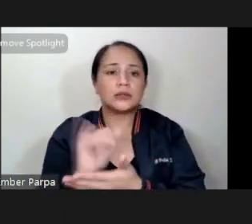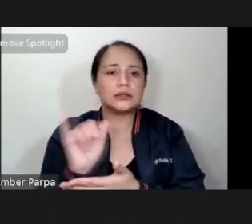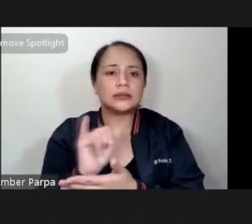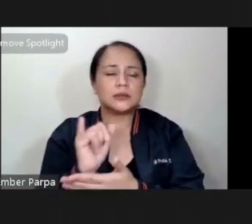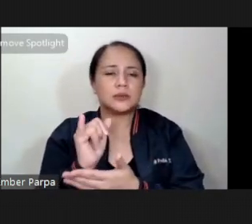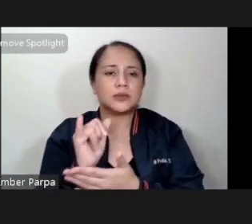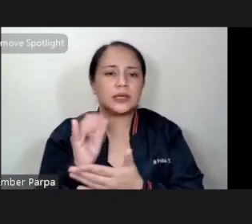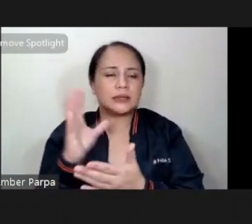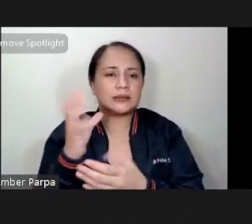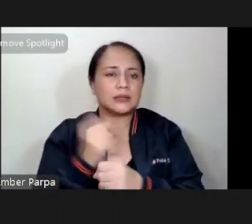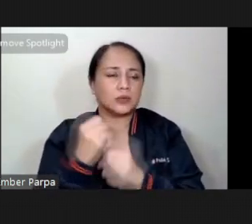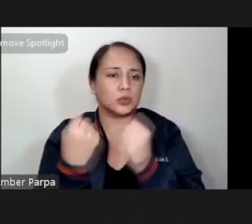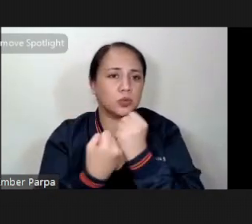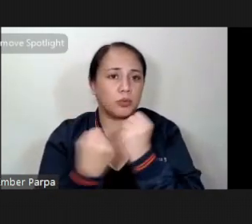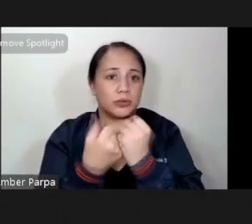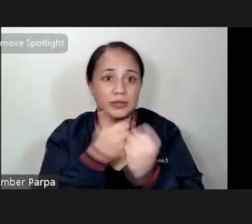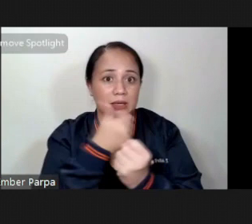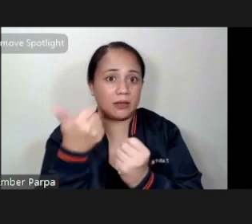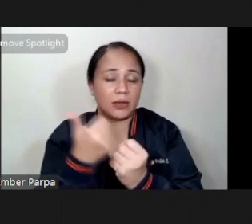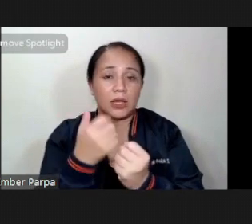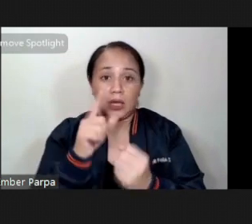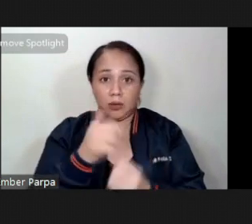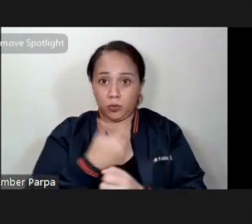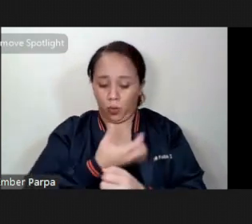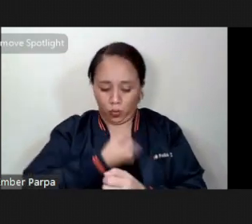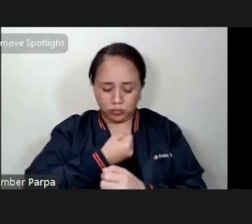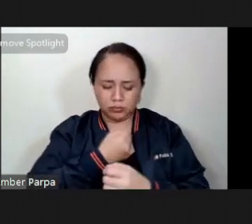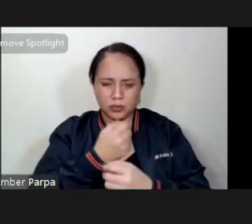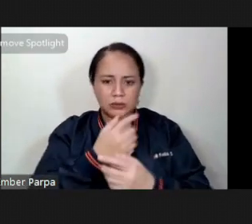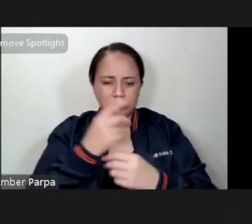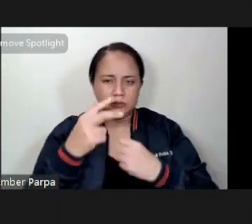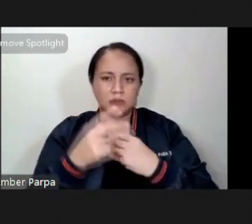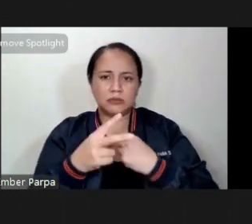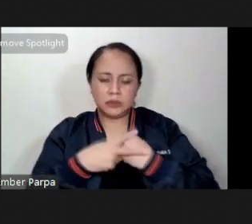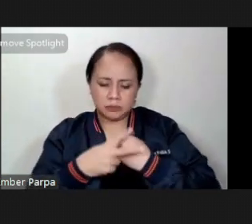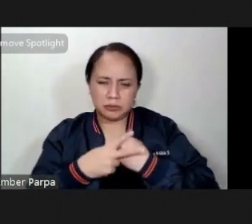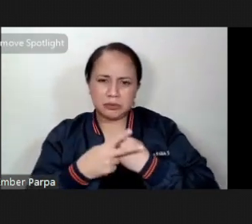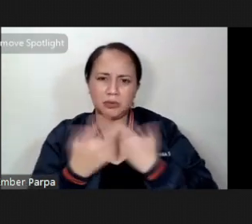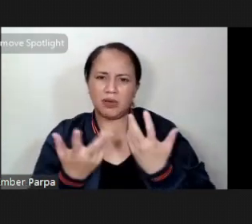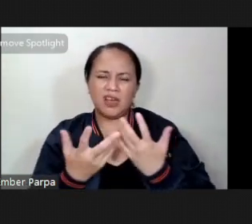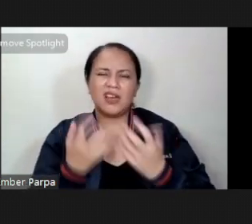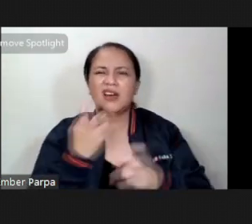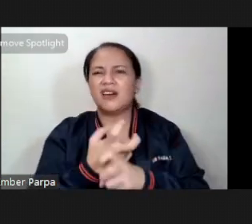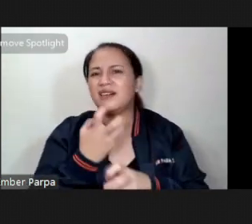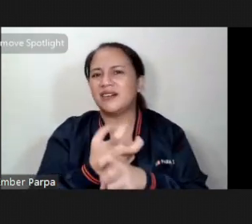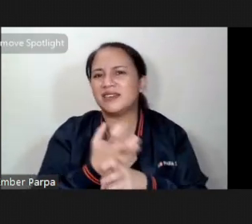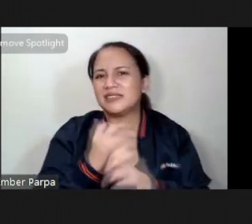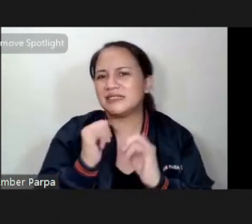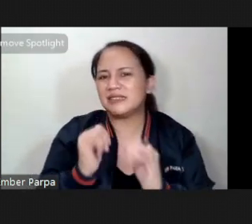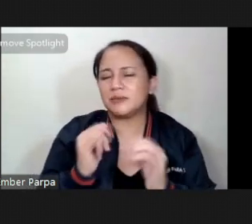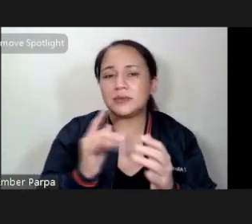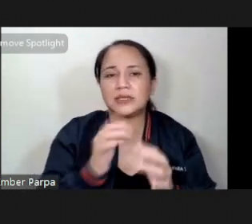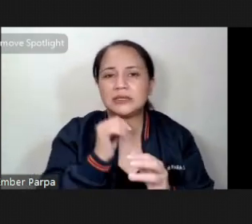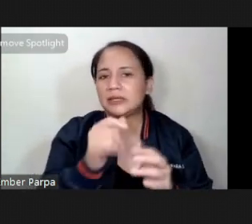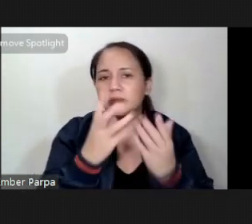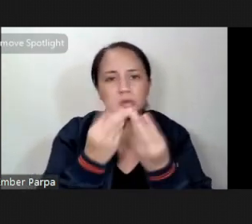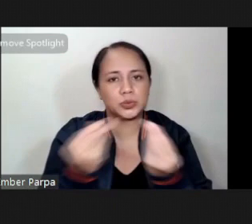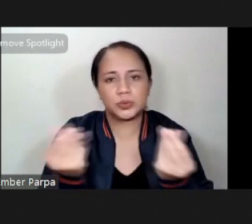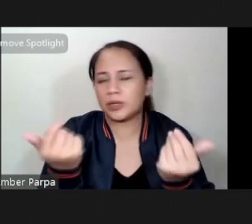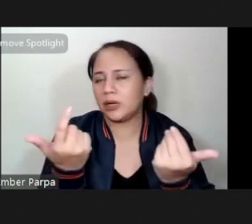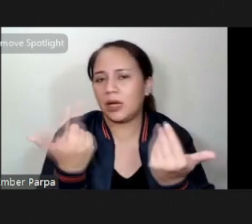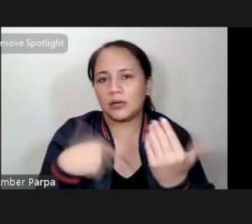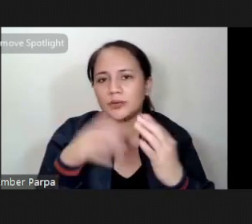tayong suporta sa iba. Kasi kung sasarilinin nga lang din po natin, mahihirapan din po tayo. Hindi masusolusyonan yung